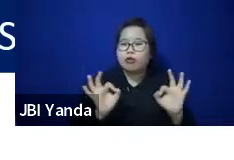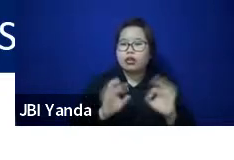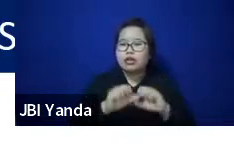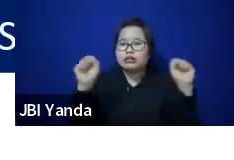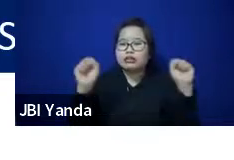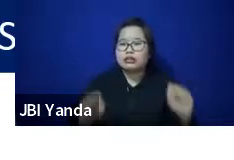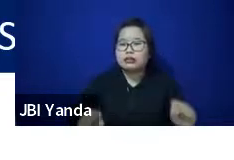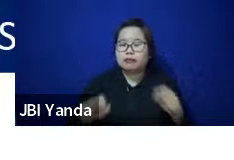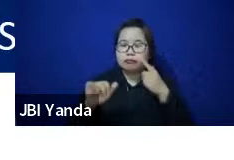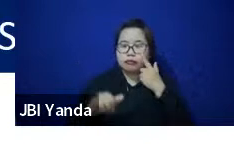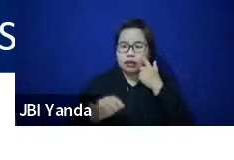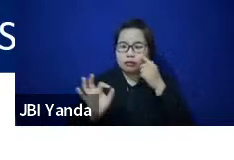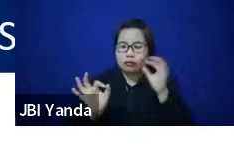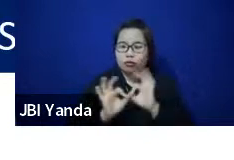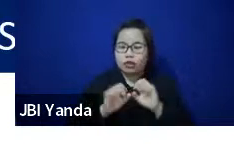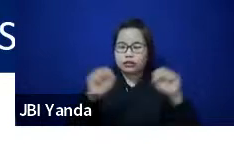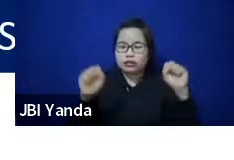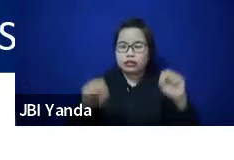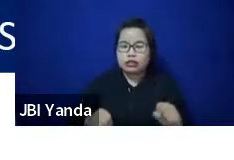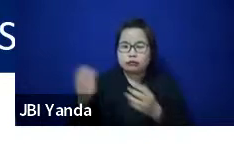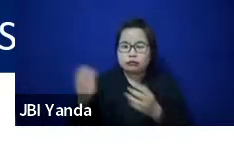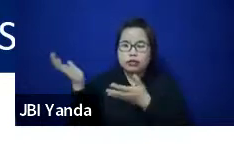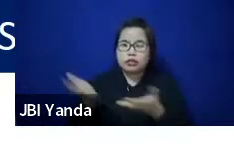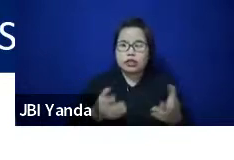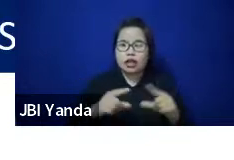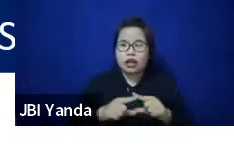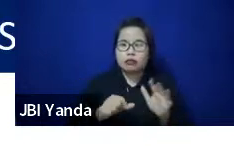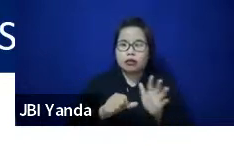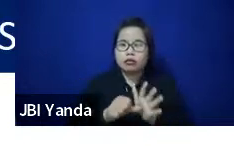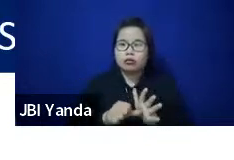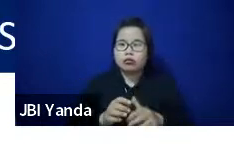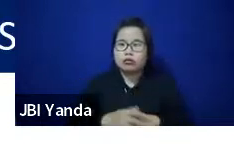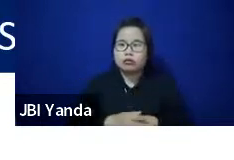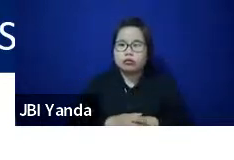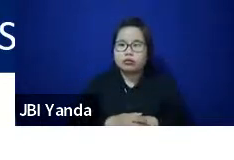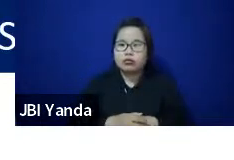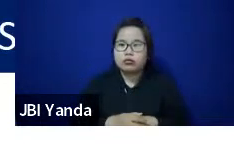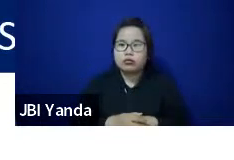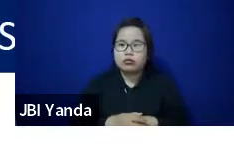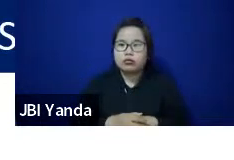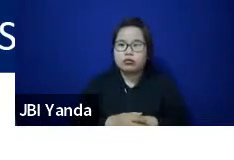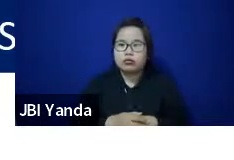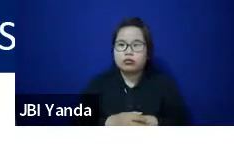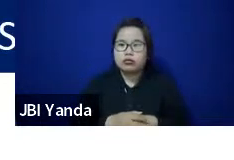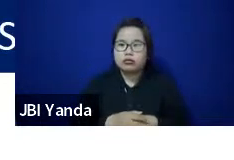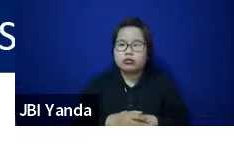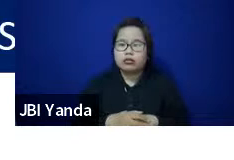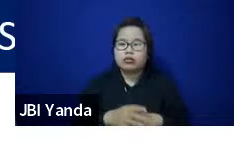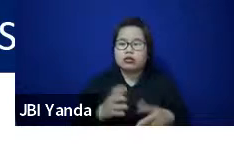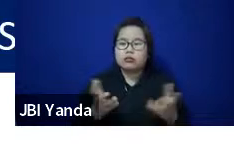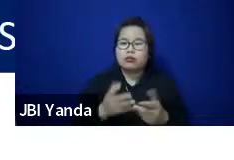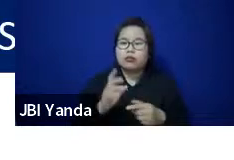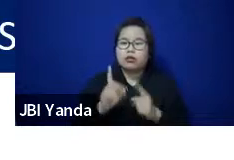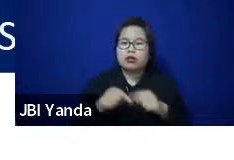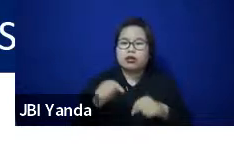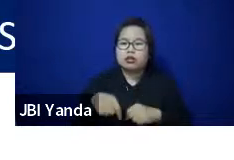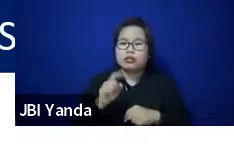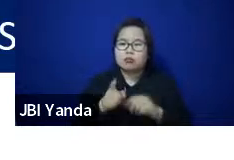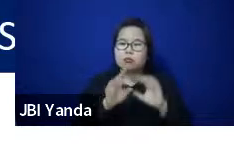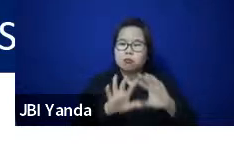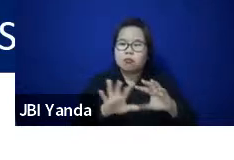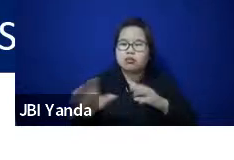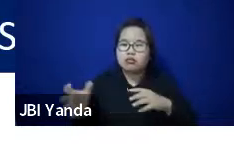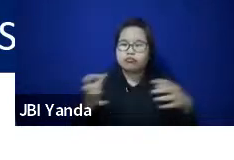sistem ya, sistem penyediaan alat bantu yang secara sistematis. Masih banyak out of pocket,